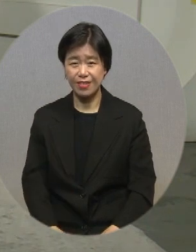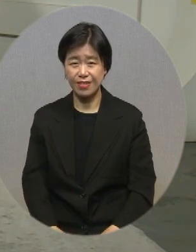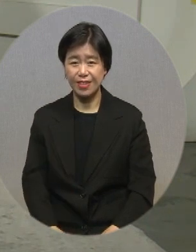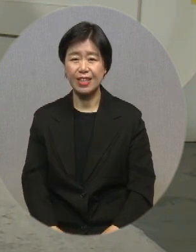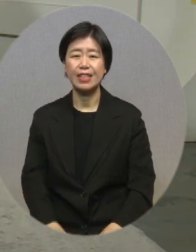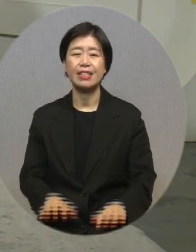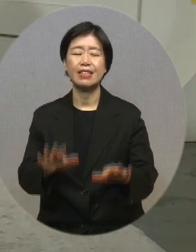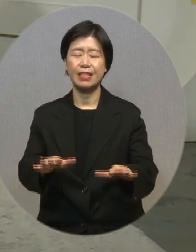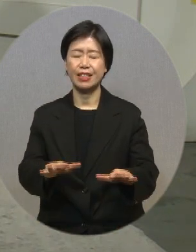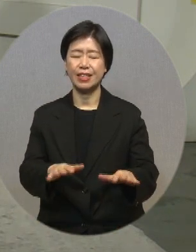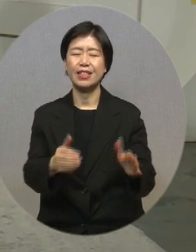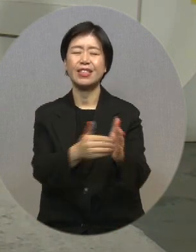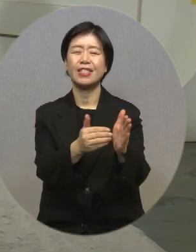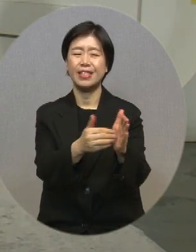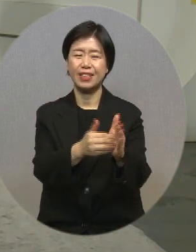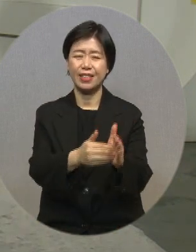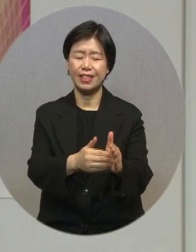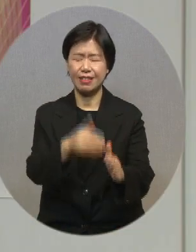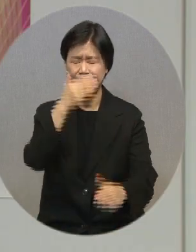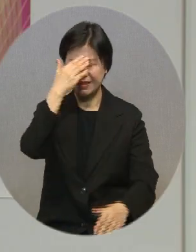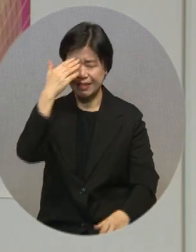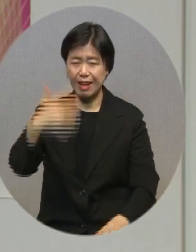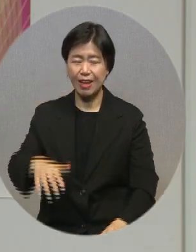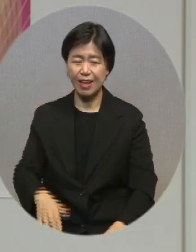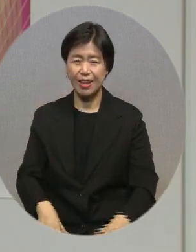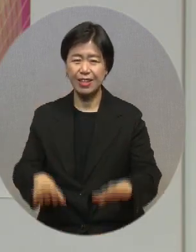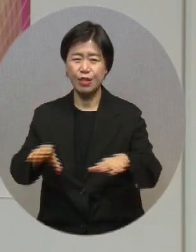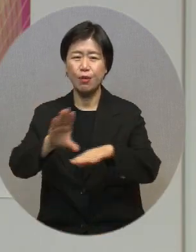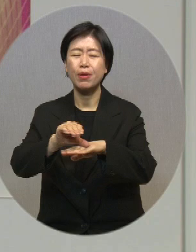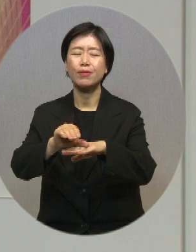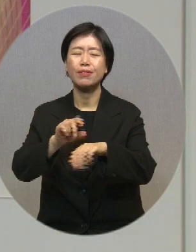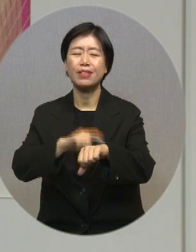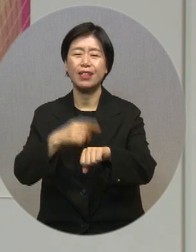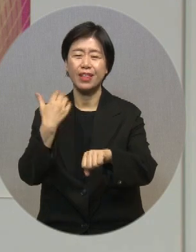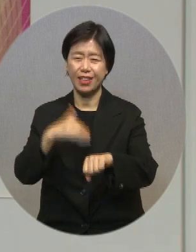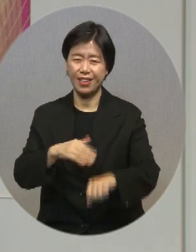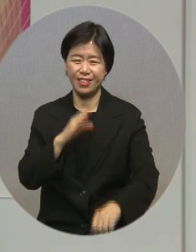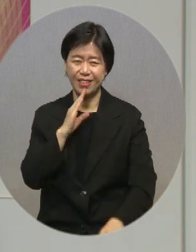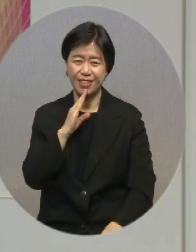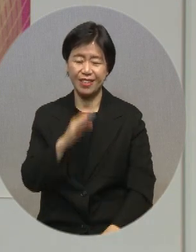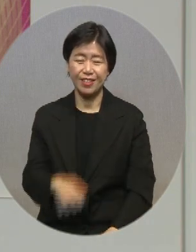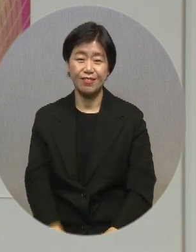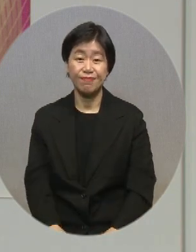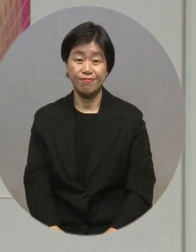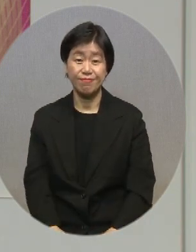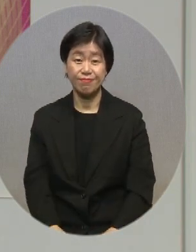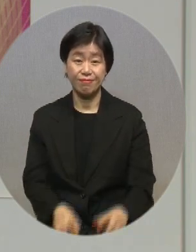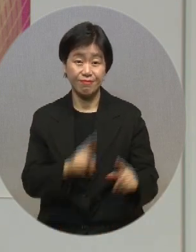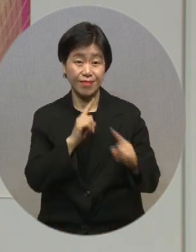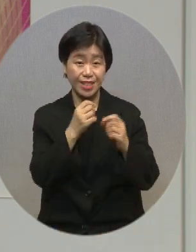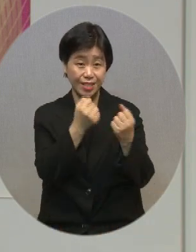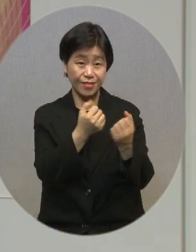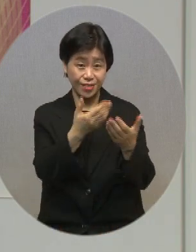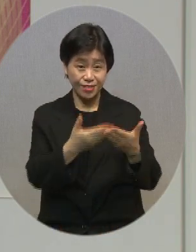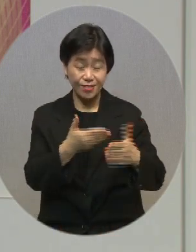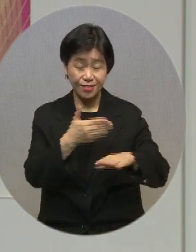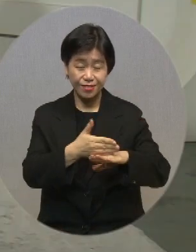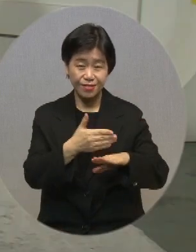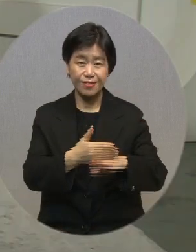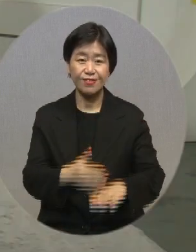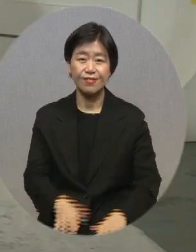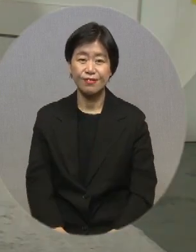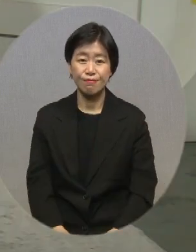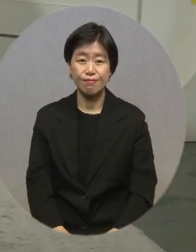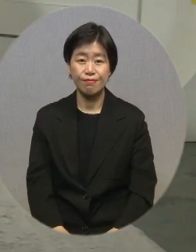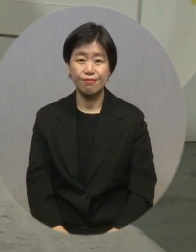마치는 것만 해도 굉장히 다행입니다. 다행이에요. 예. 방송 분량이 넘칠 것 같아요. 그러니까, 지금. 예. 말씀 너무 감사드리고요. 아니